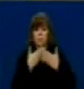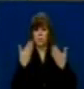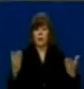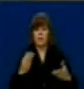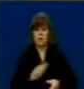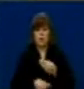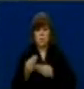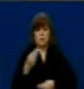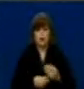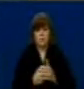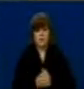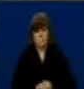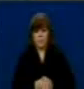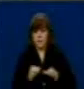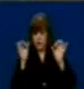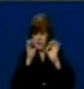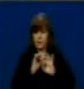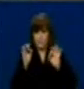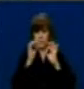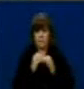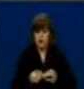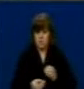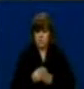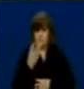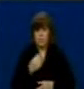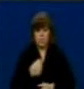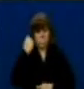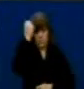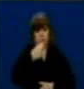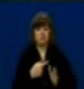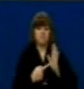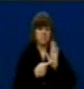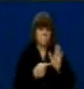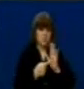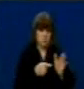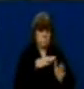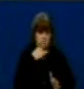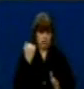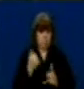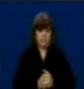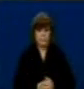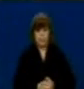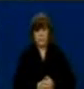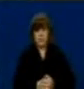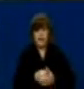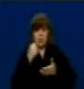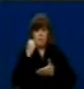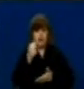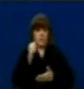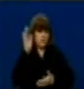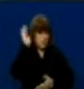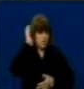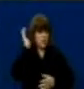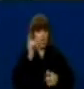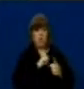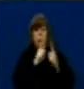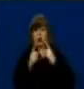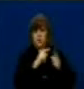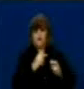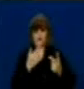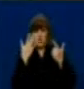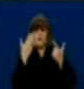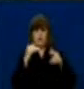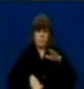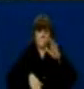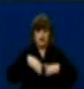ekonomik. Se nuk e kanë ndërmend ta zhvillojnë Kosovën, tregojnë aq shumë elemente. Buxheti për Ministrinë e Infrastrukturës është 7 fish